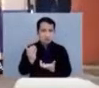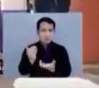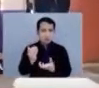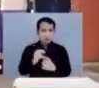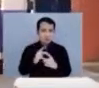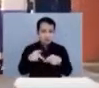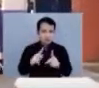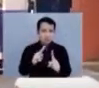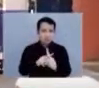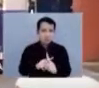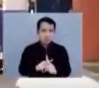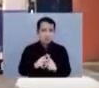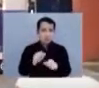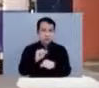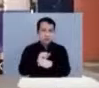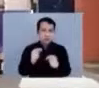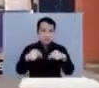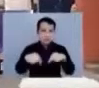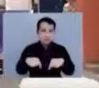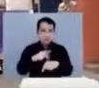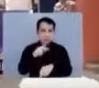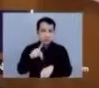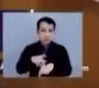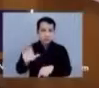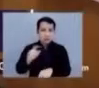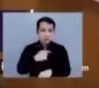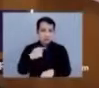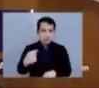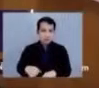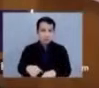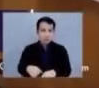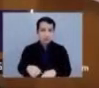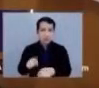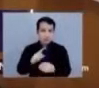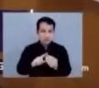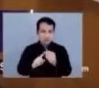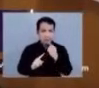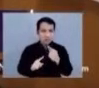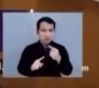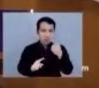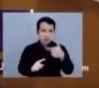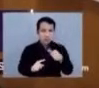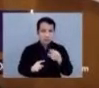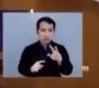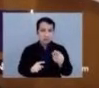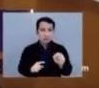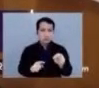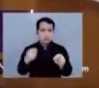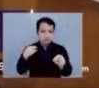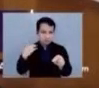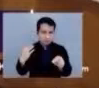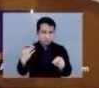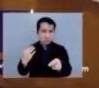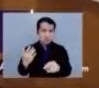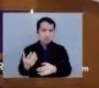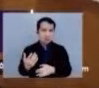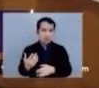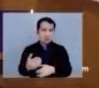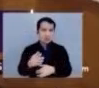permit para magtrabaho sa Pilipinas ang mga Chinese, tugon lang ni Gavan? their volunteers, they are